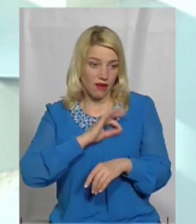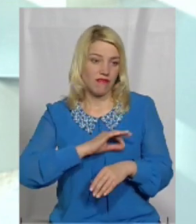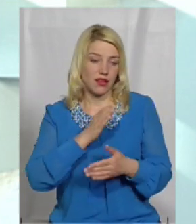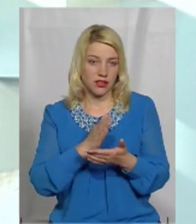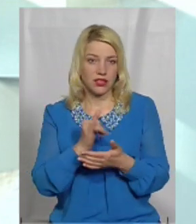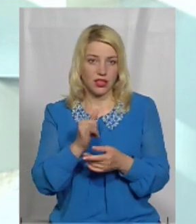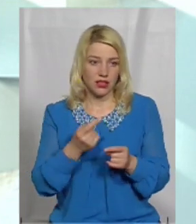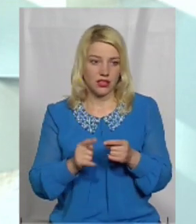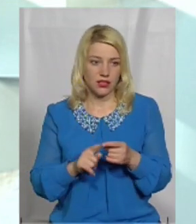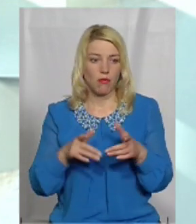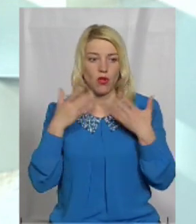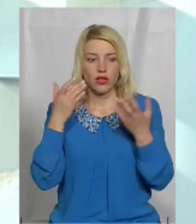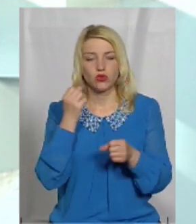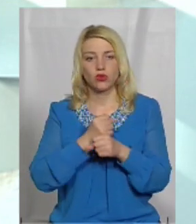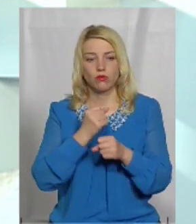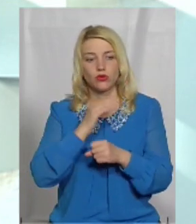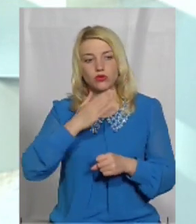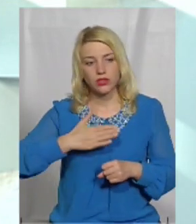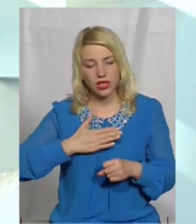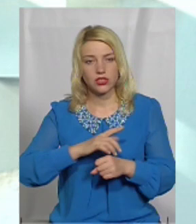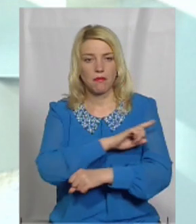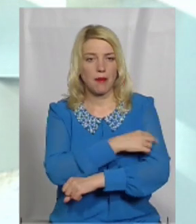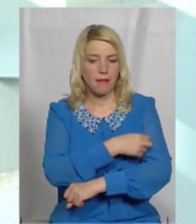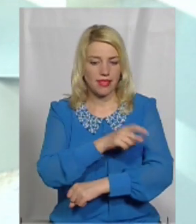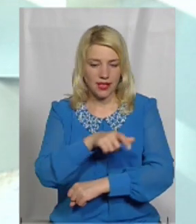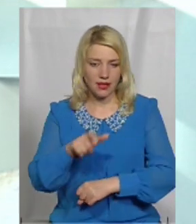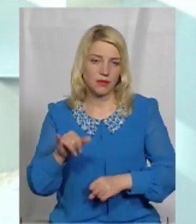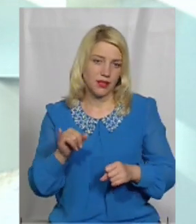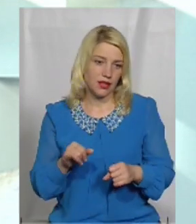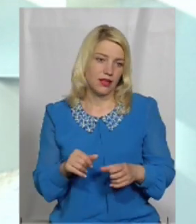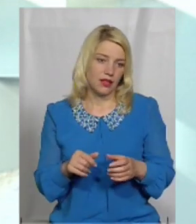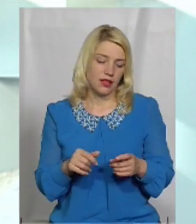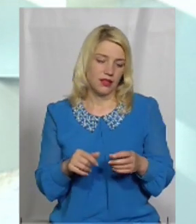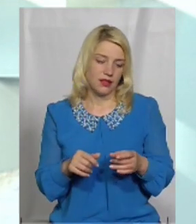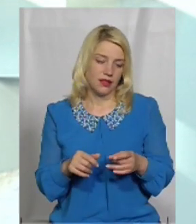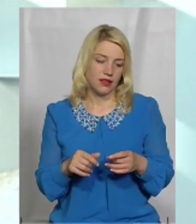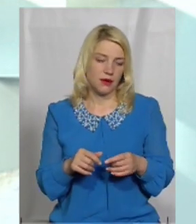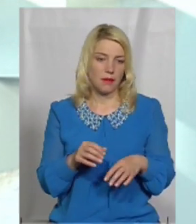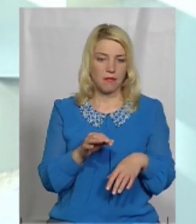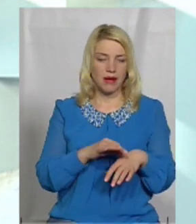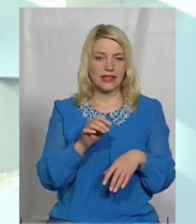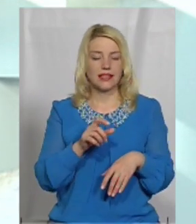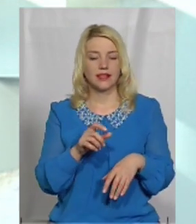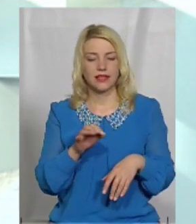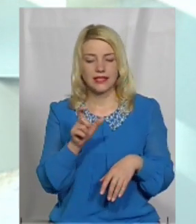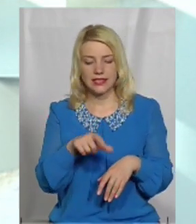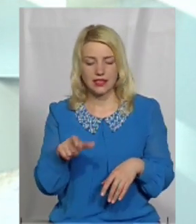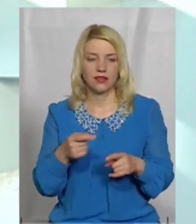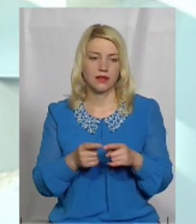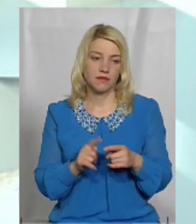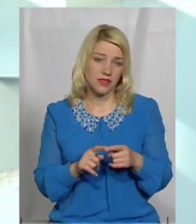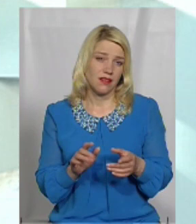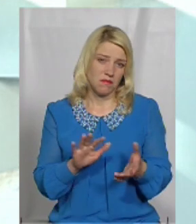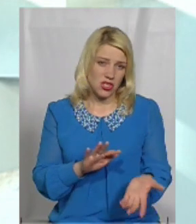і це полегшує роботу і нашим медикам, ну і пацієнтам, звичайно, так само це є